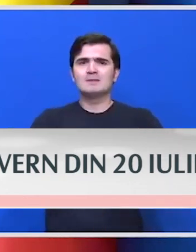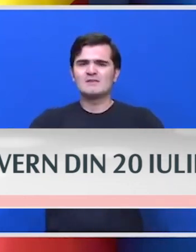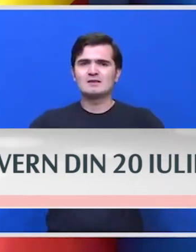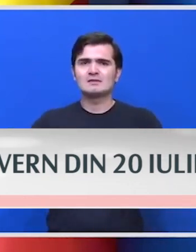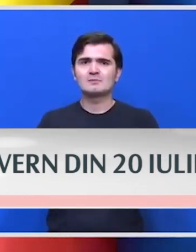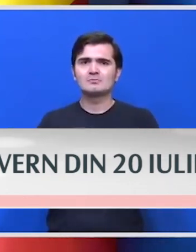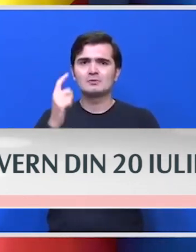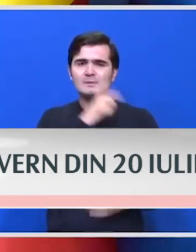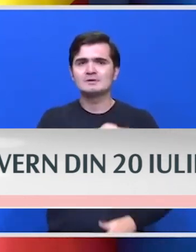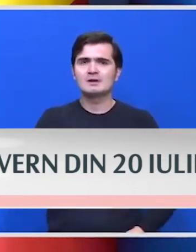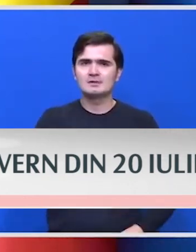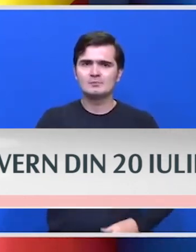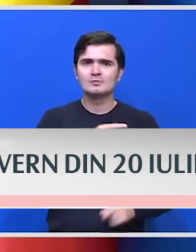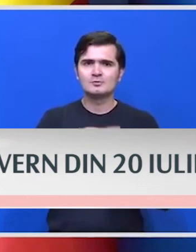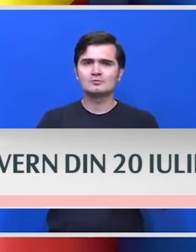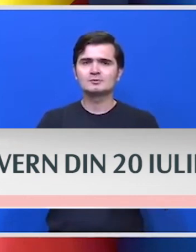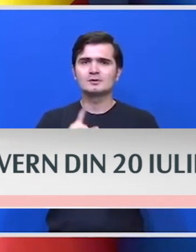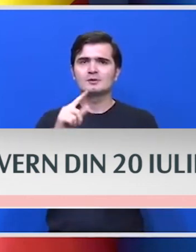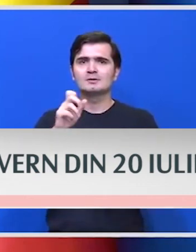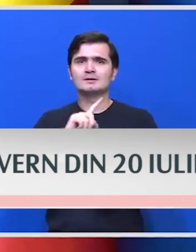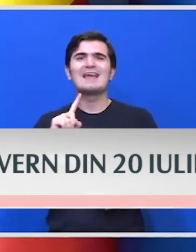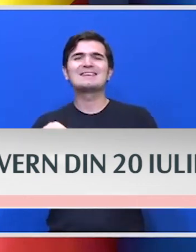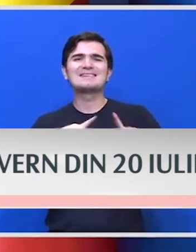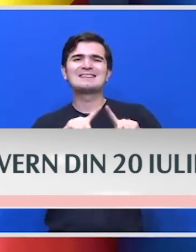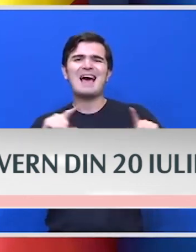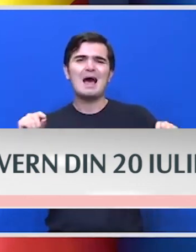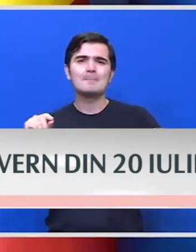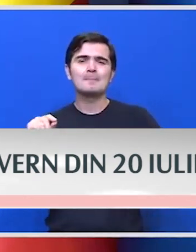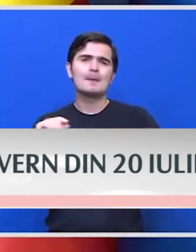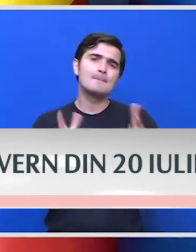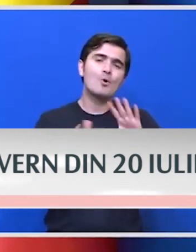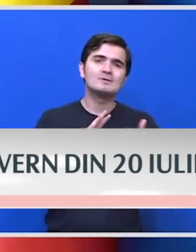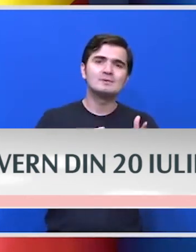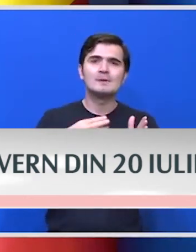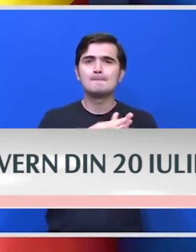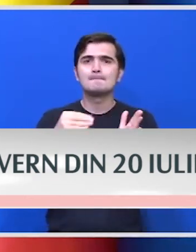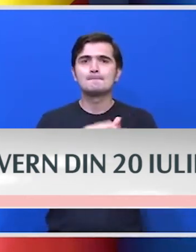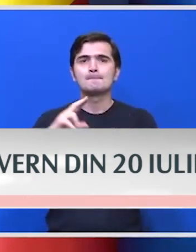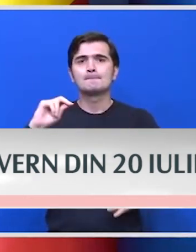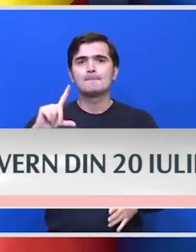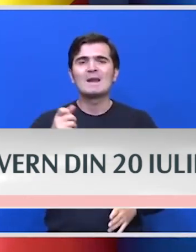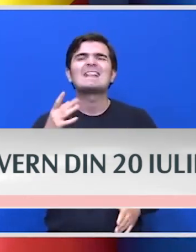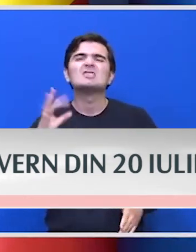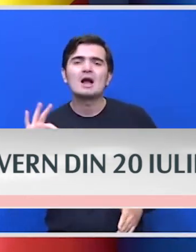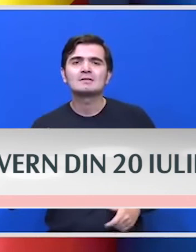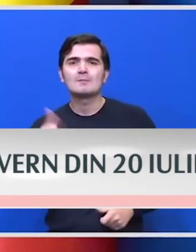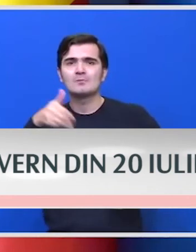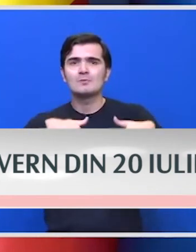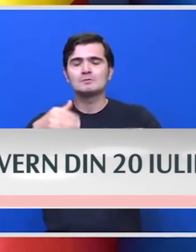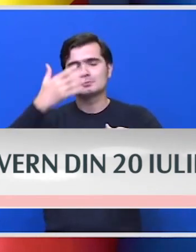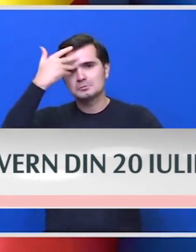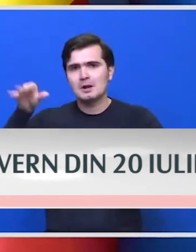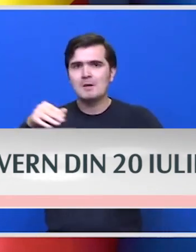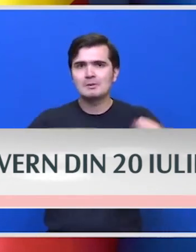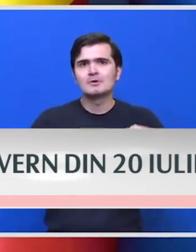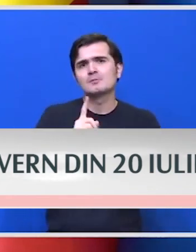atribuții. Mai mult, teza de plagiat al, posibil plagiat al premierului scapă de analiză. Va fi analizată de